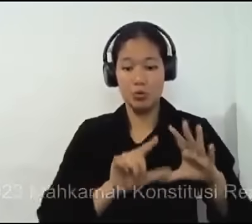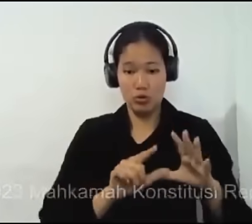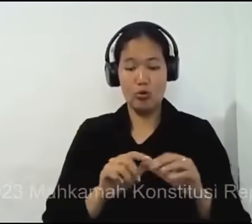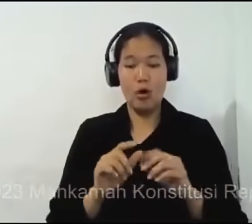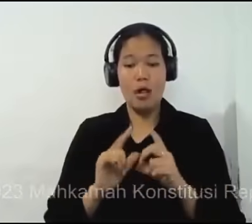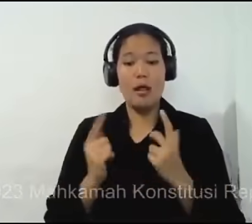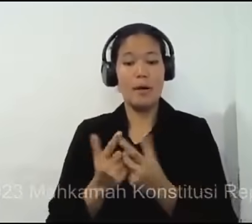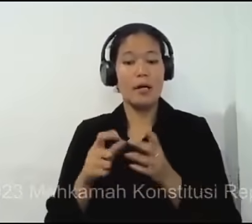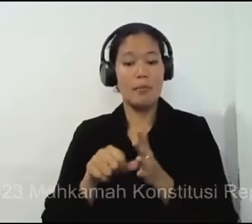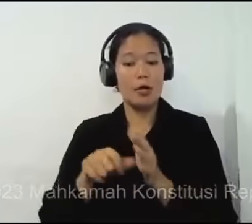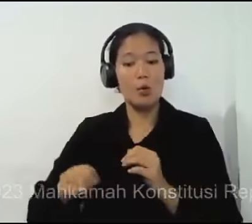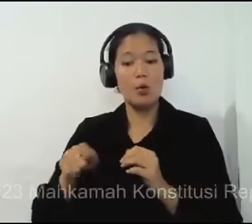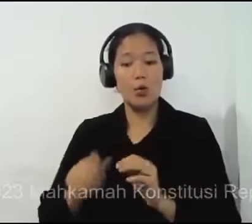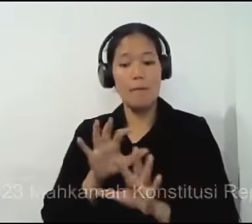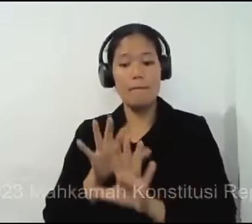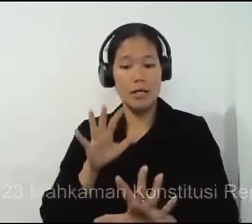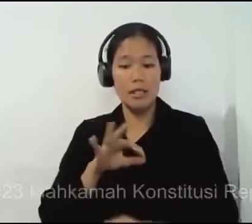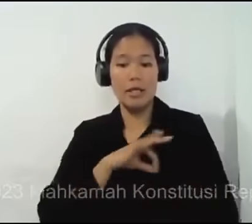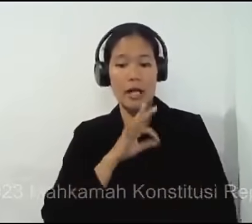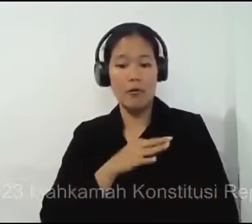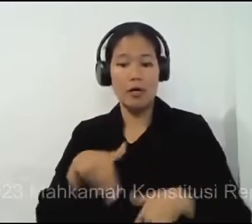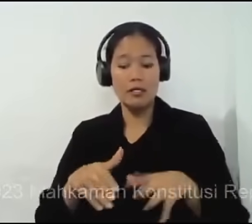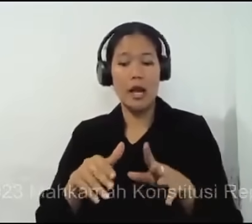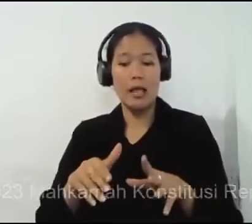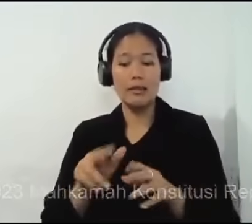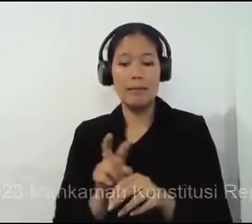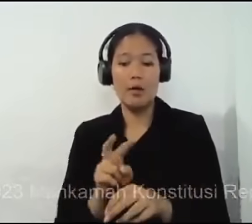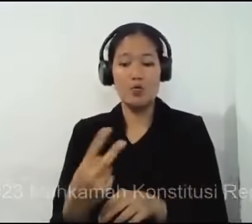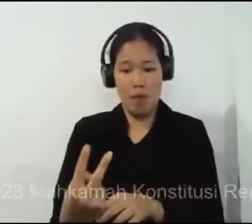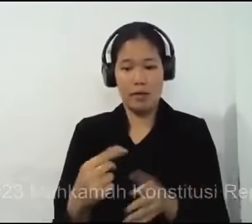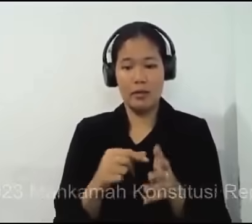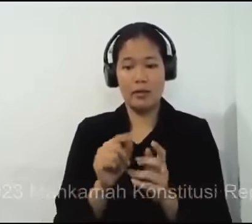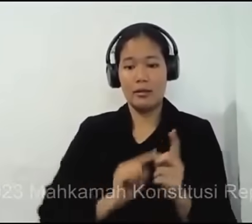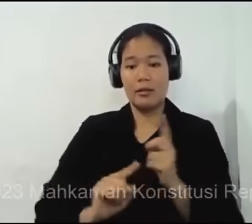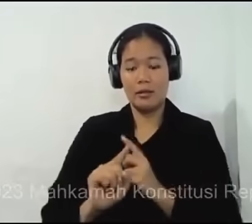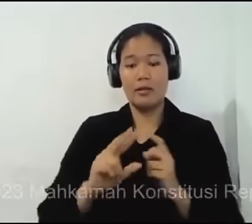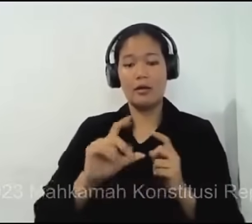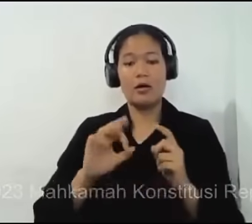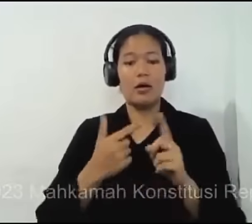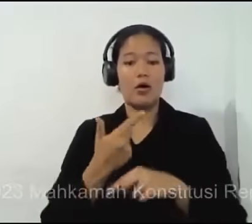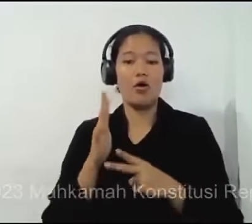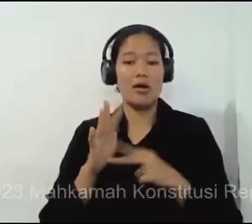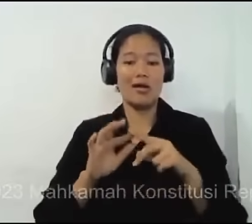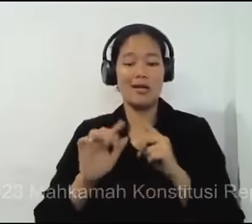bantuan hukum barisan relawan Jalan perubahan nama roinal Christian